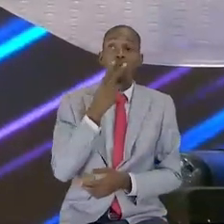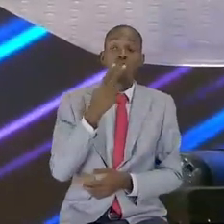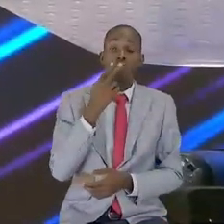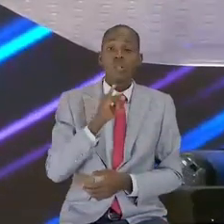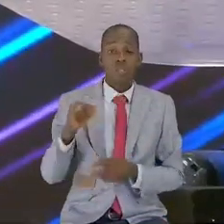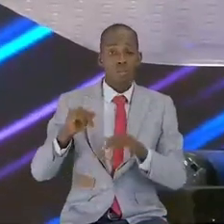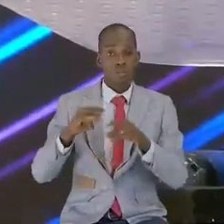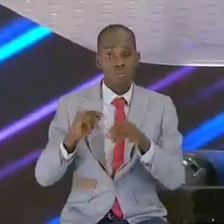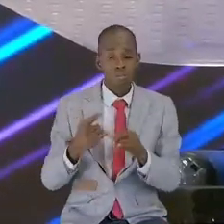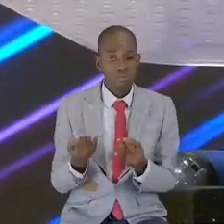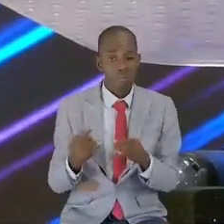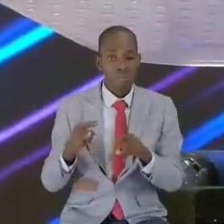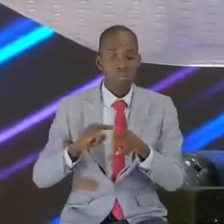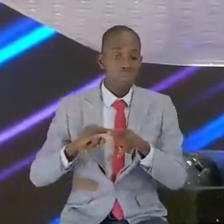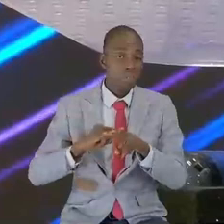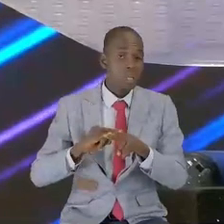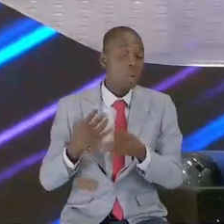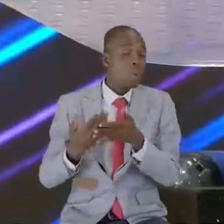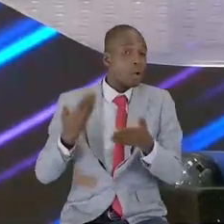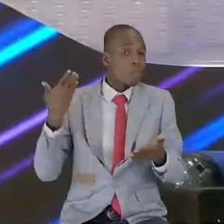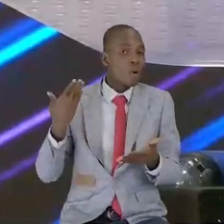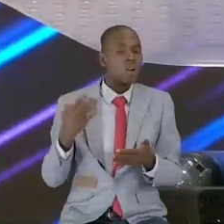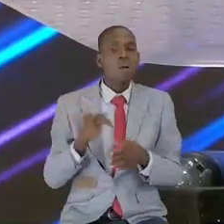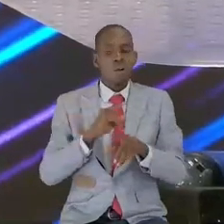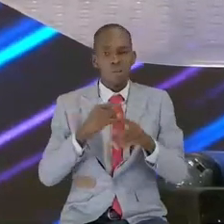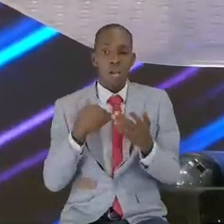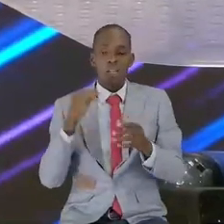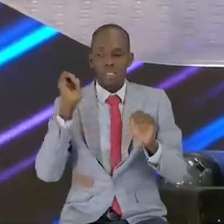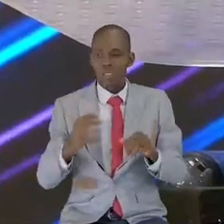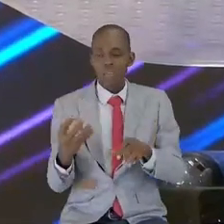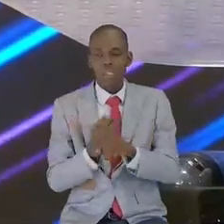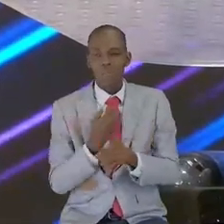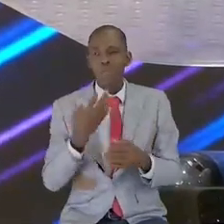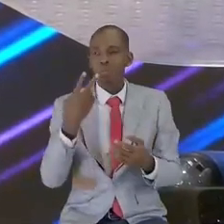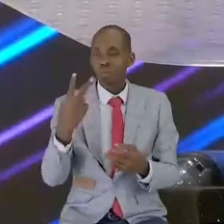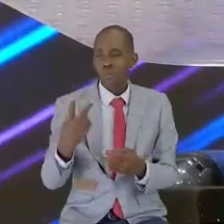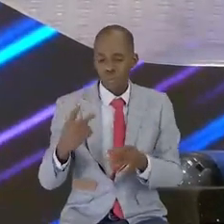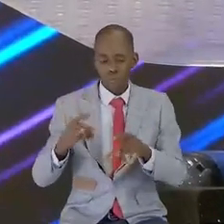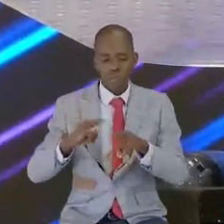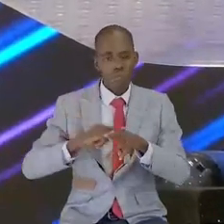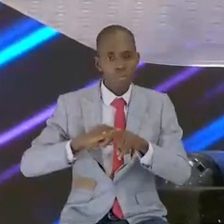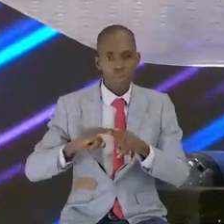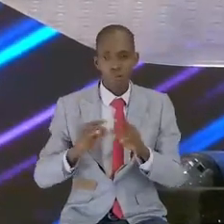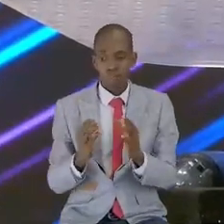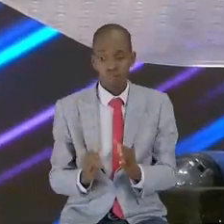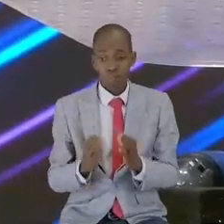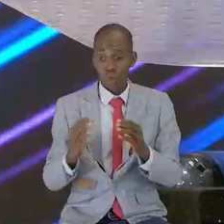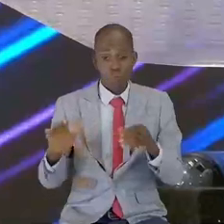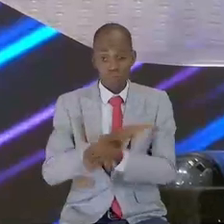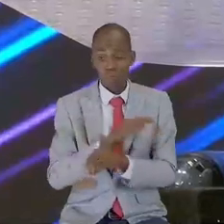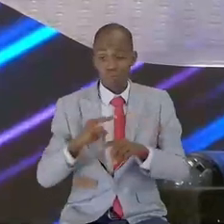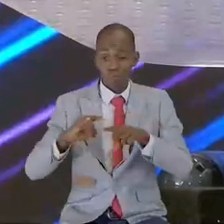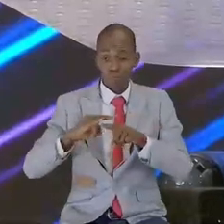tu savais comment je fumais, je pouvais fumer 2 paquets de cigarettes par jour. Maintenant, oh,